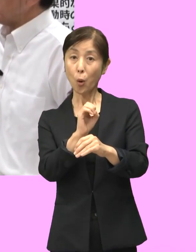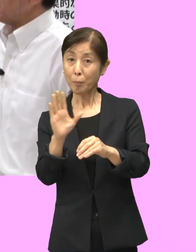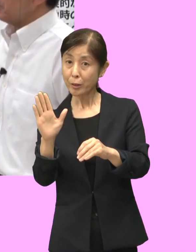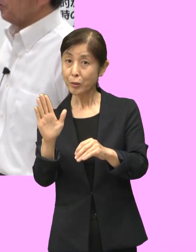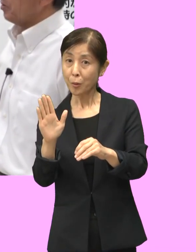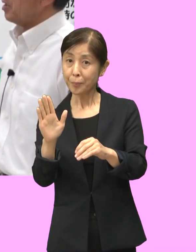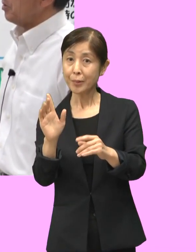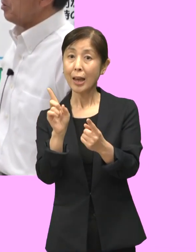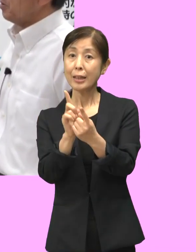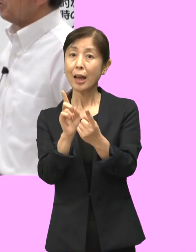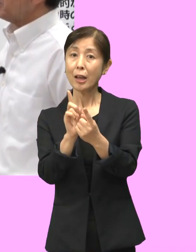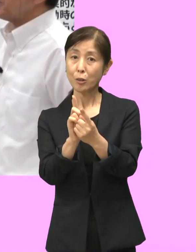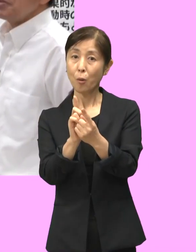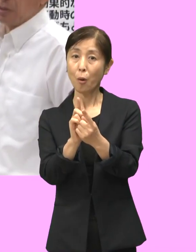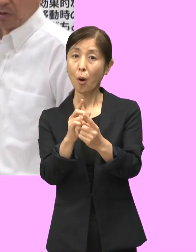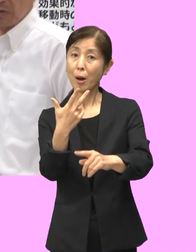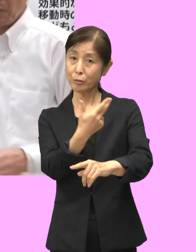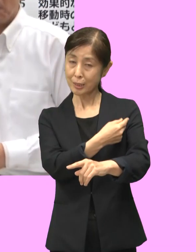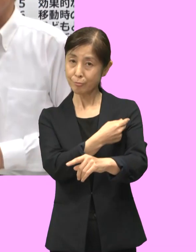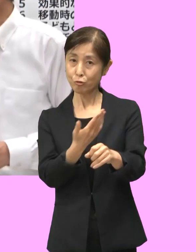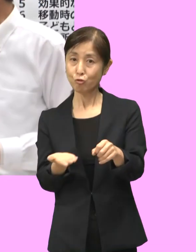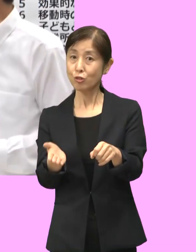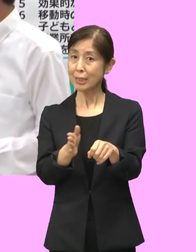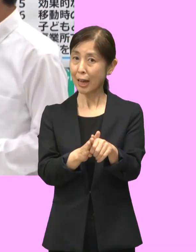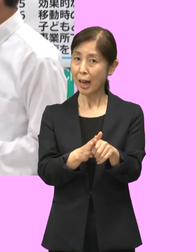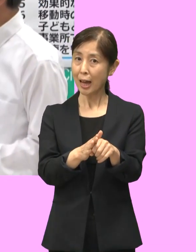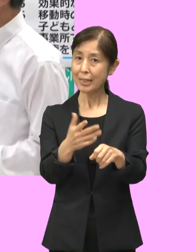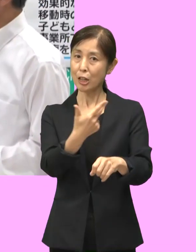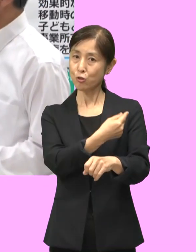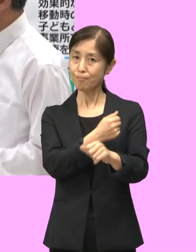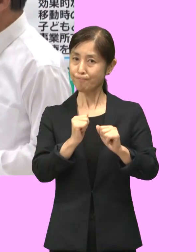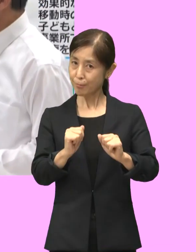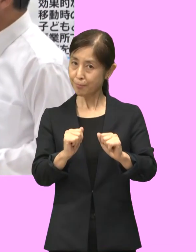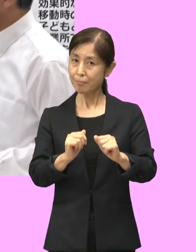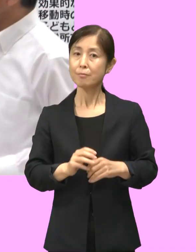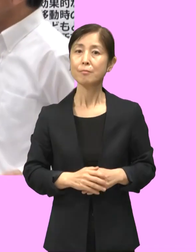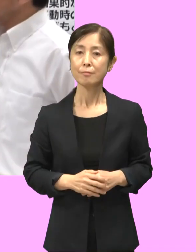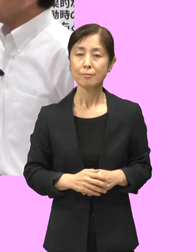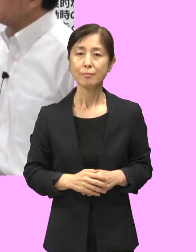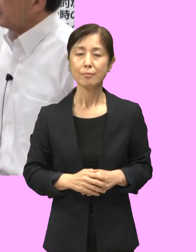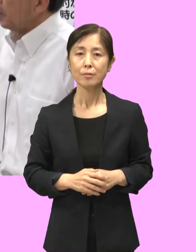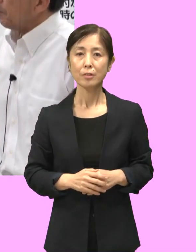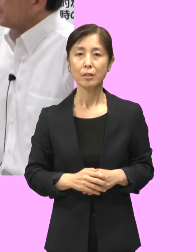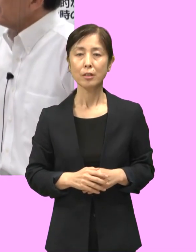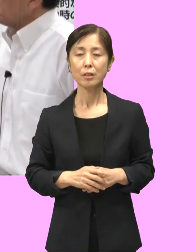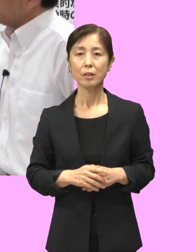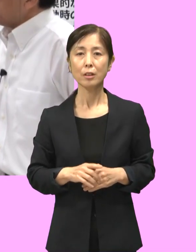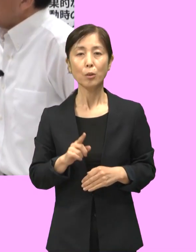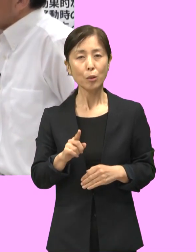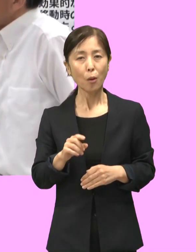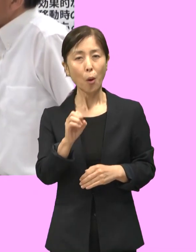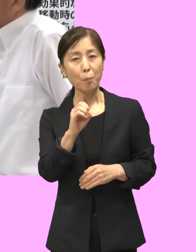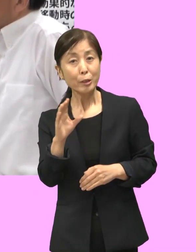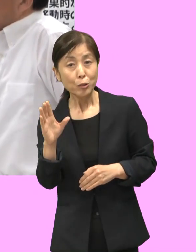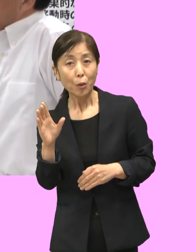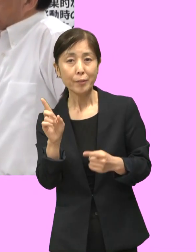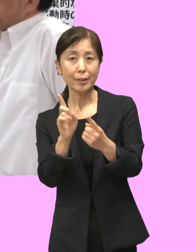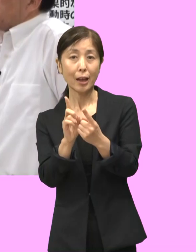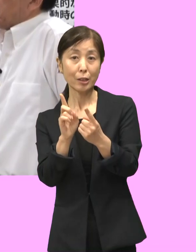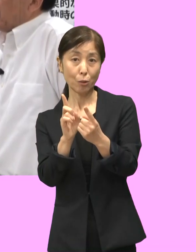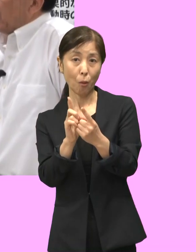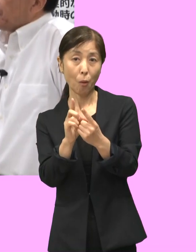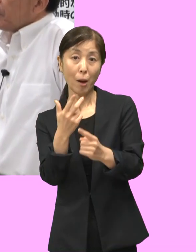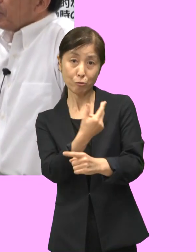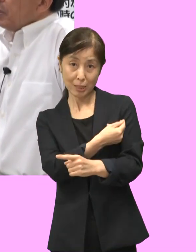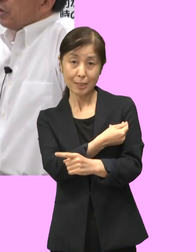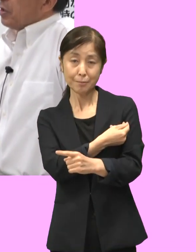対応ワクチンの追加接種を行うというものであります。で、このオミクロン株対応ワクチン